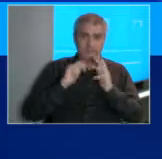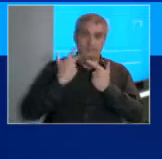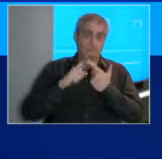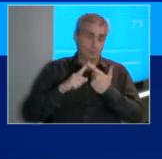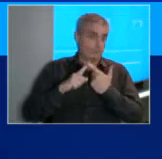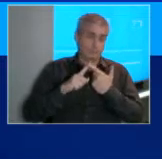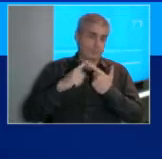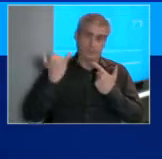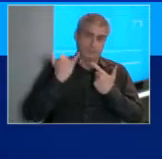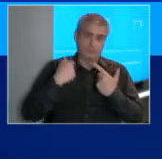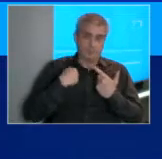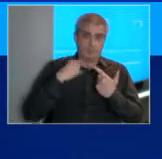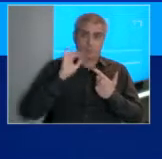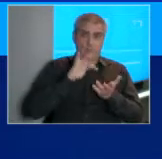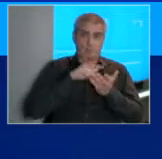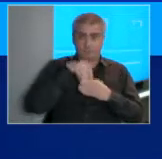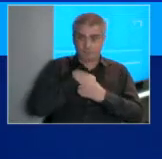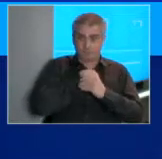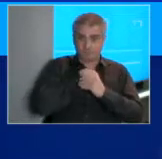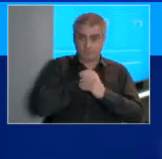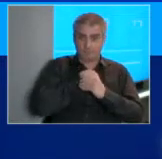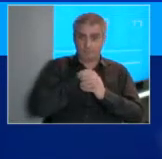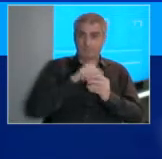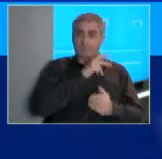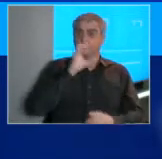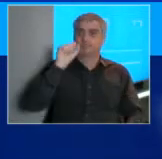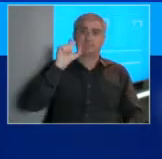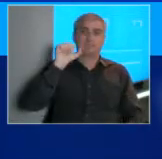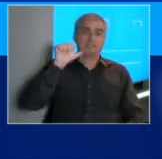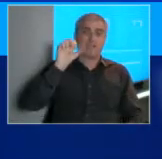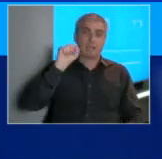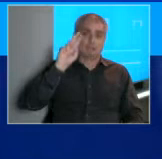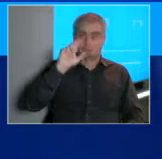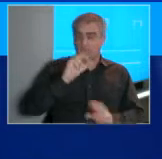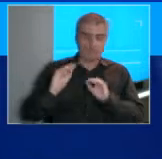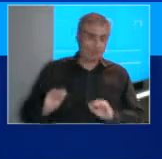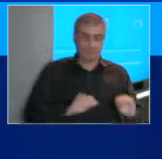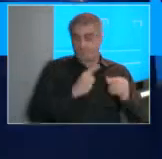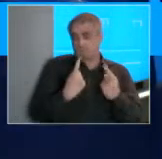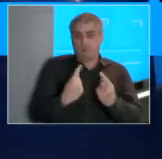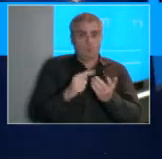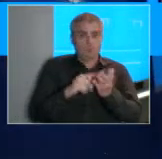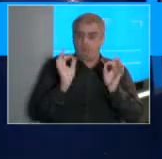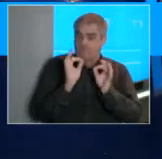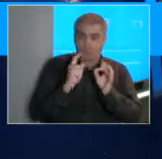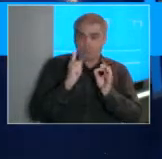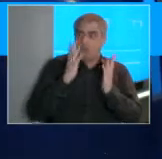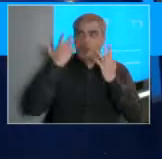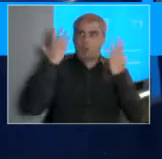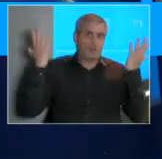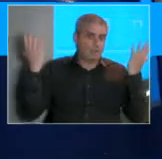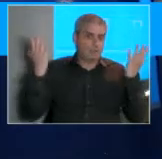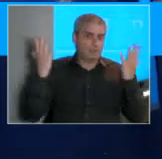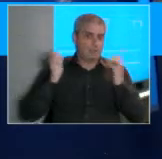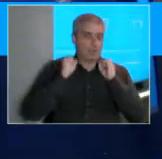ציבורי, ולא בהכרח אנחנו עדיין שם. לצורך העניין, הסארס פחות או יותר עבר מעצמו, כי הווירוס עצמו לא היה כל